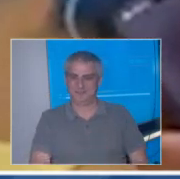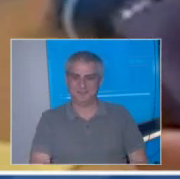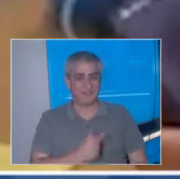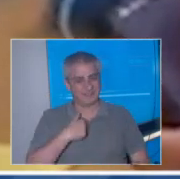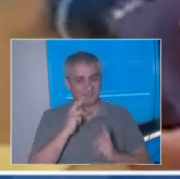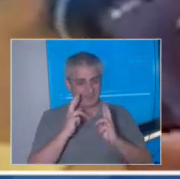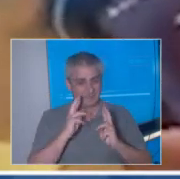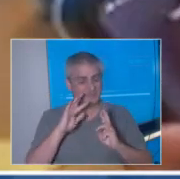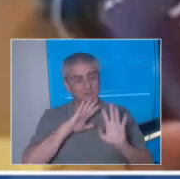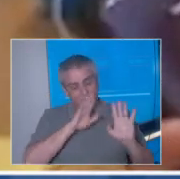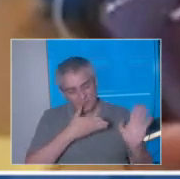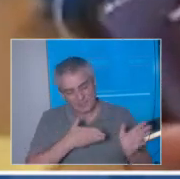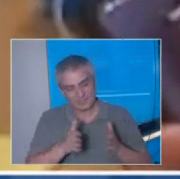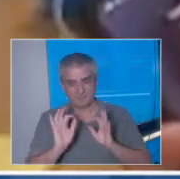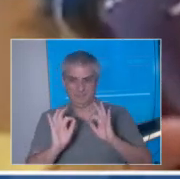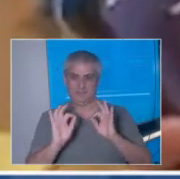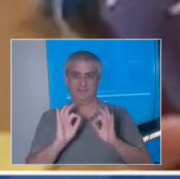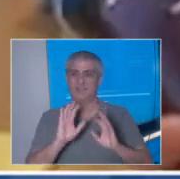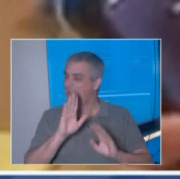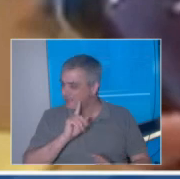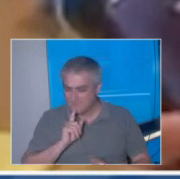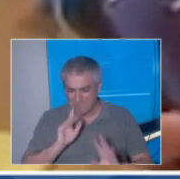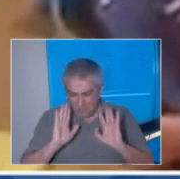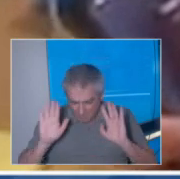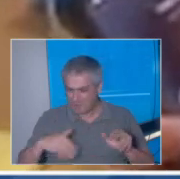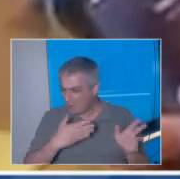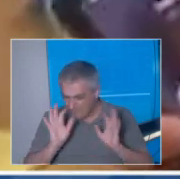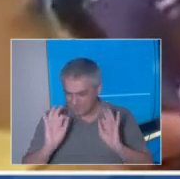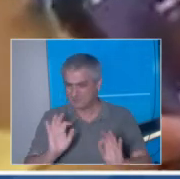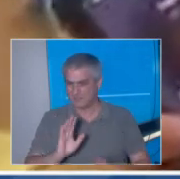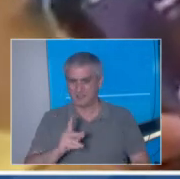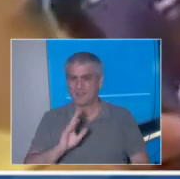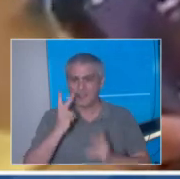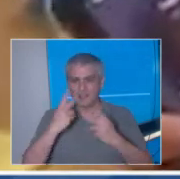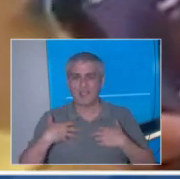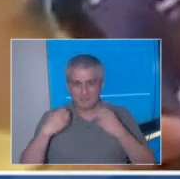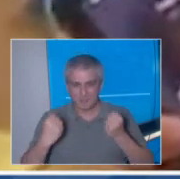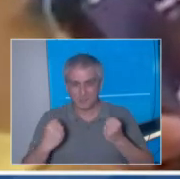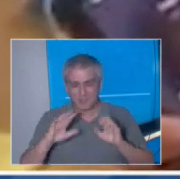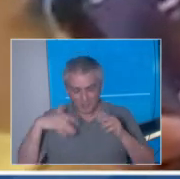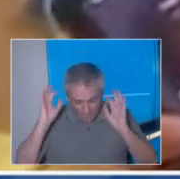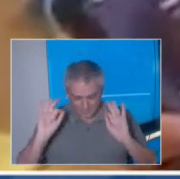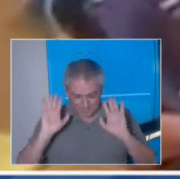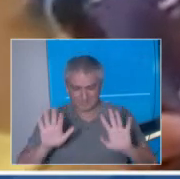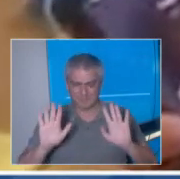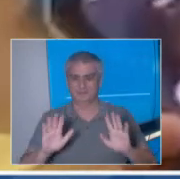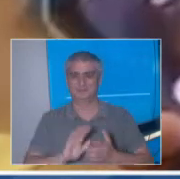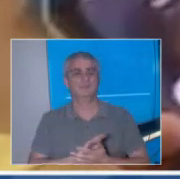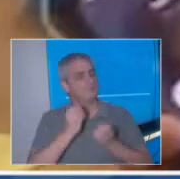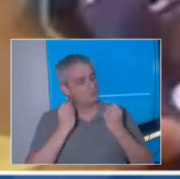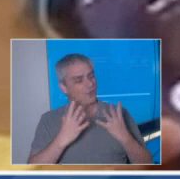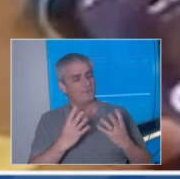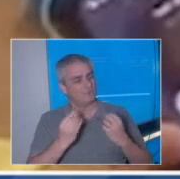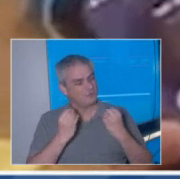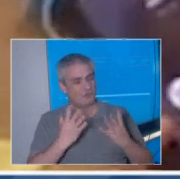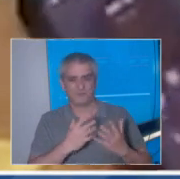אני מקווה שהכל יהיה בסדר. הכל יהיה בסדר, אמא. העיקר הבריאות והכל יהיה בסדר.